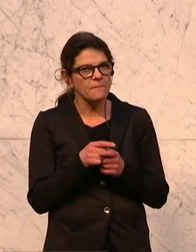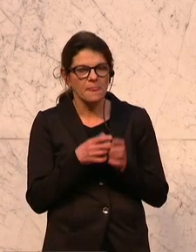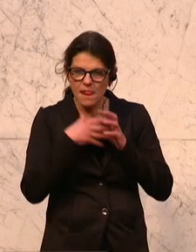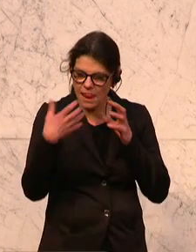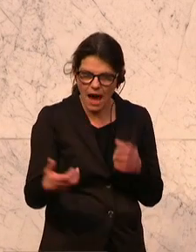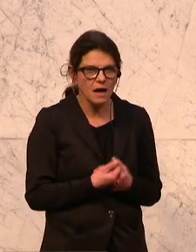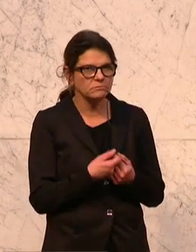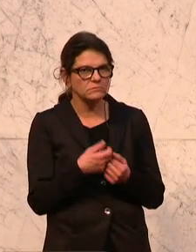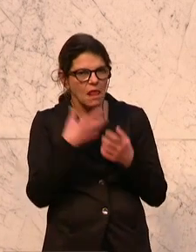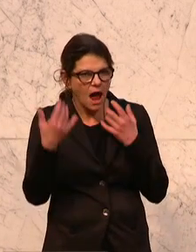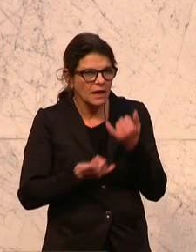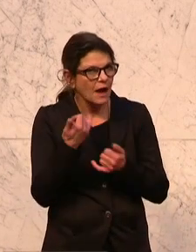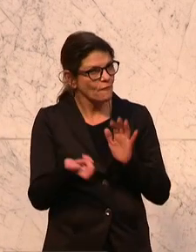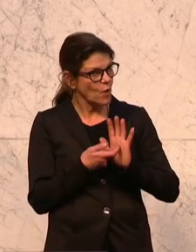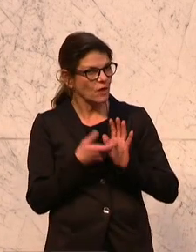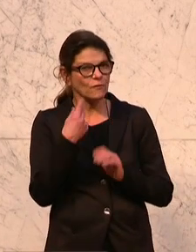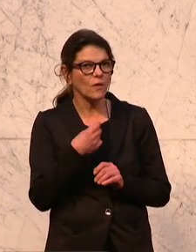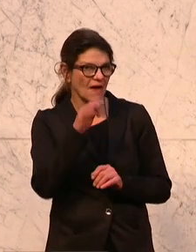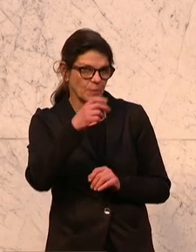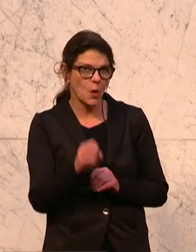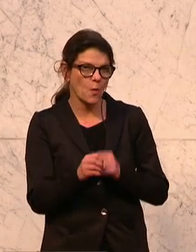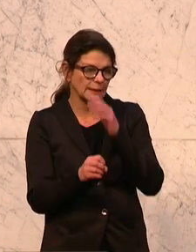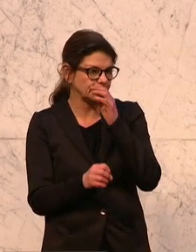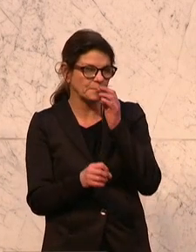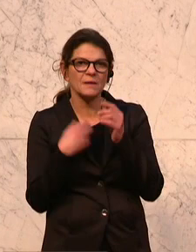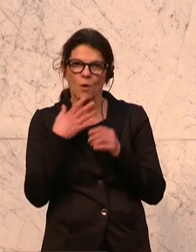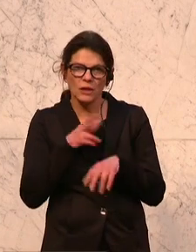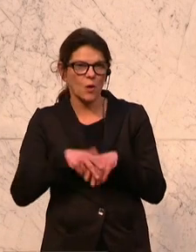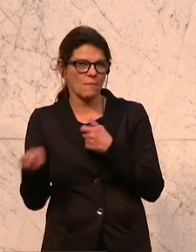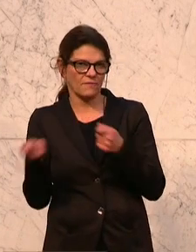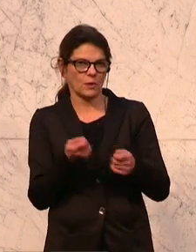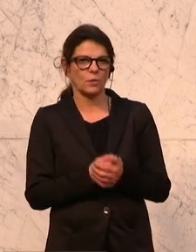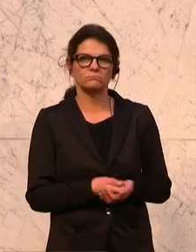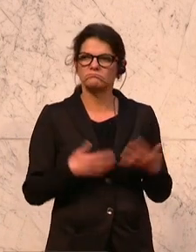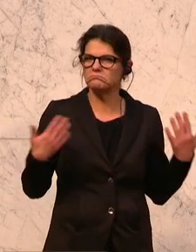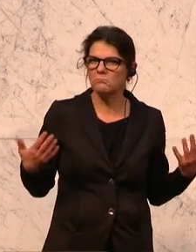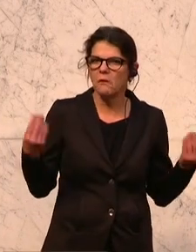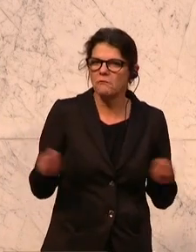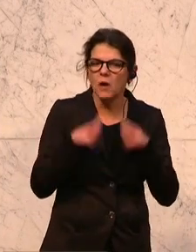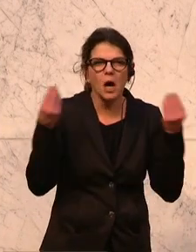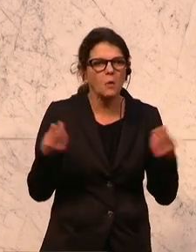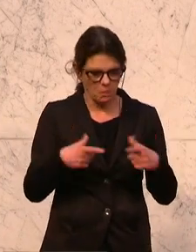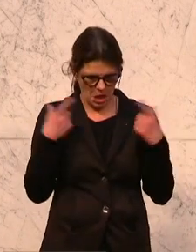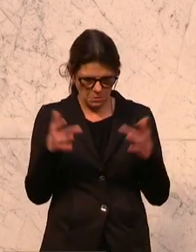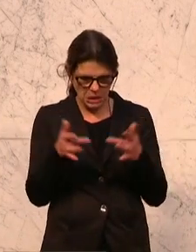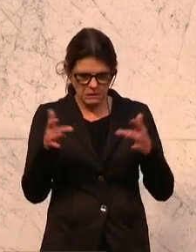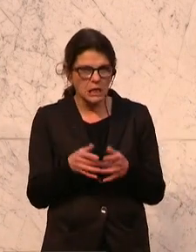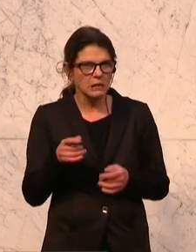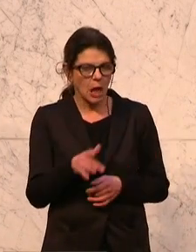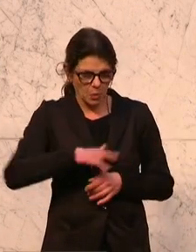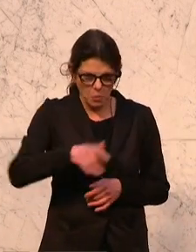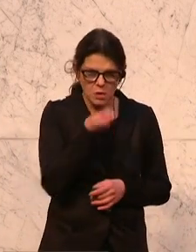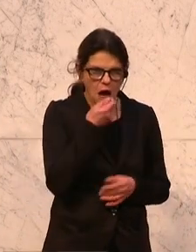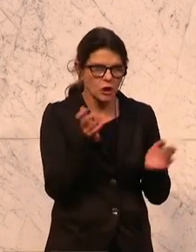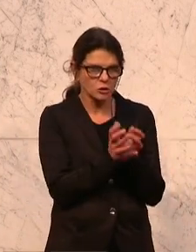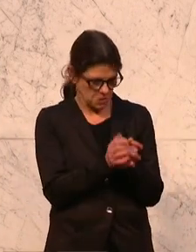langmonatige, jährige Forderung auch der Freiheitlichen Partei hier noch einmal wiederholen, warum geht es bei den Lebensmitteln, bei den